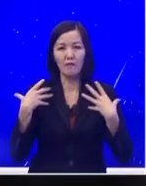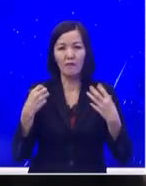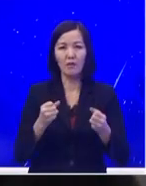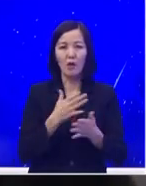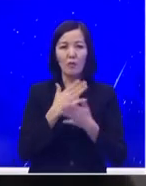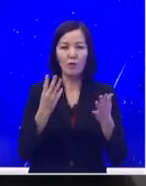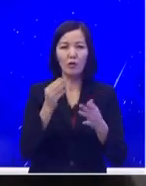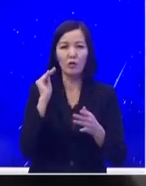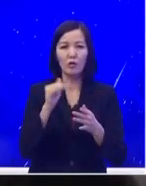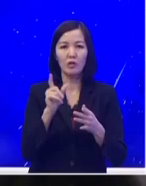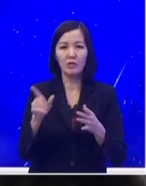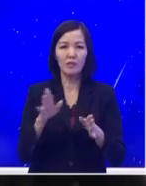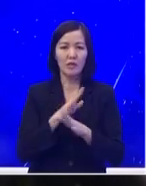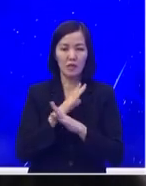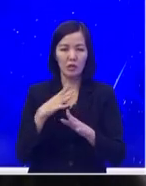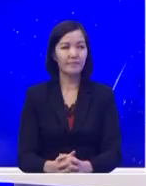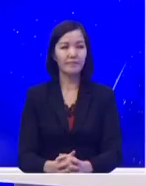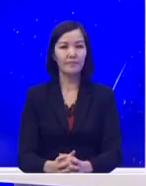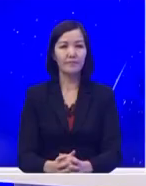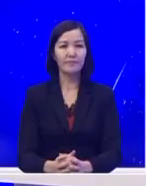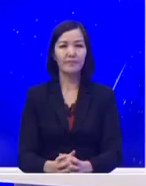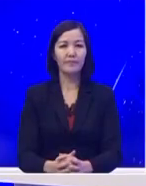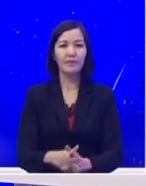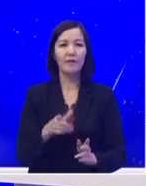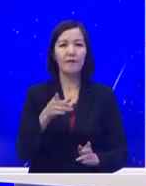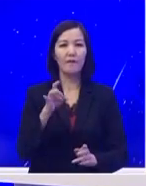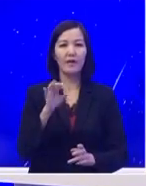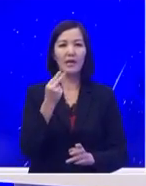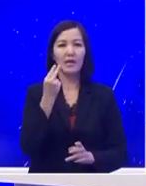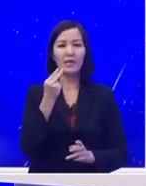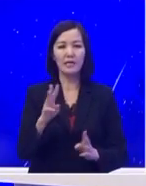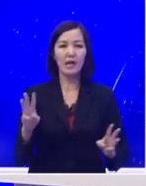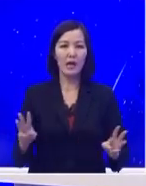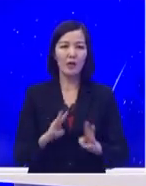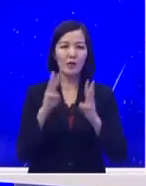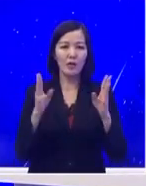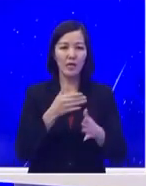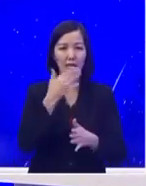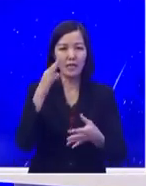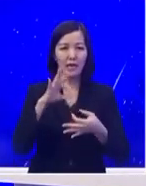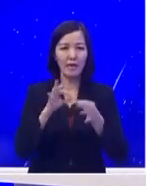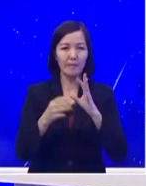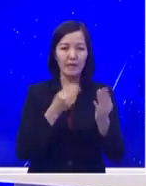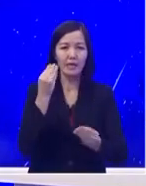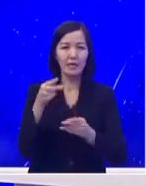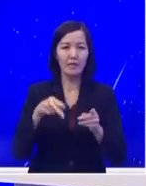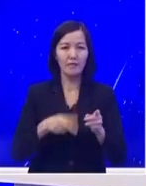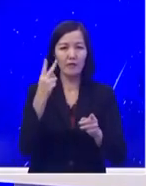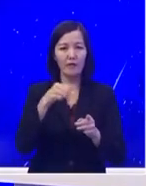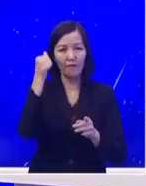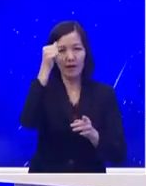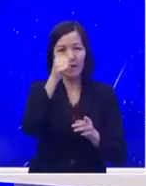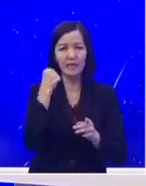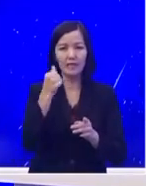более 4000 человек скончались. В Греции зажгли огонь летних Олимпийских игр 2020. Однако в